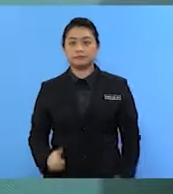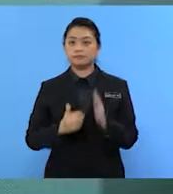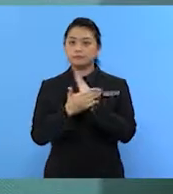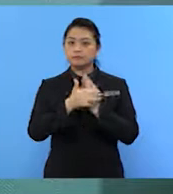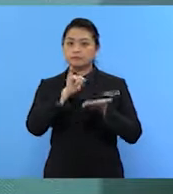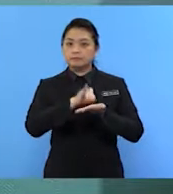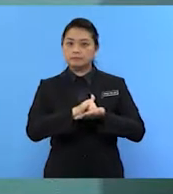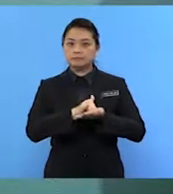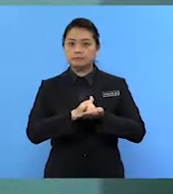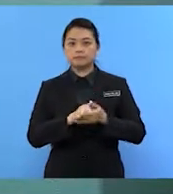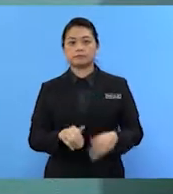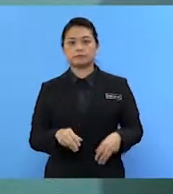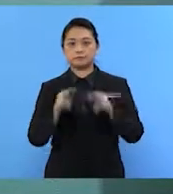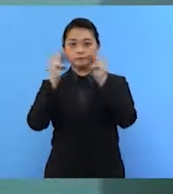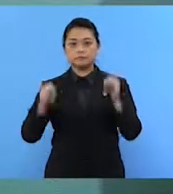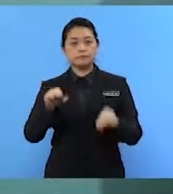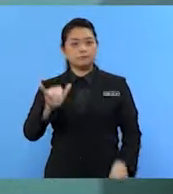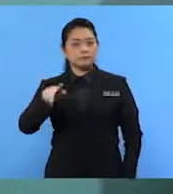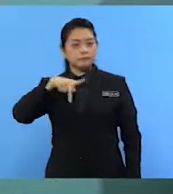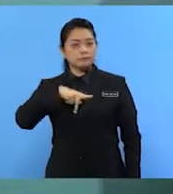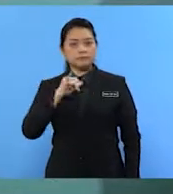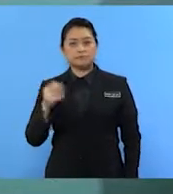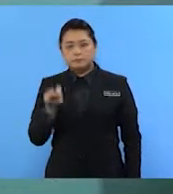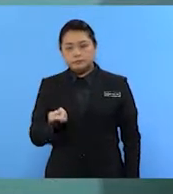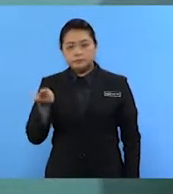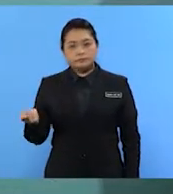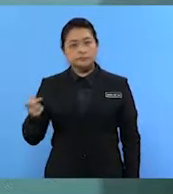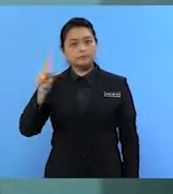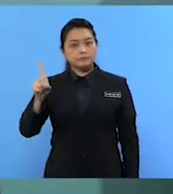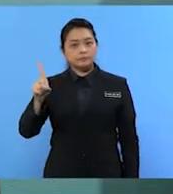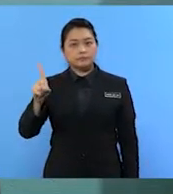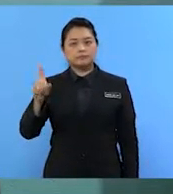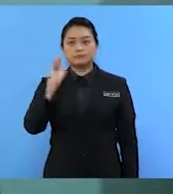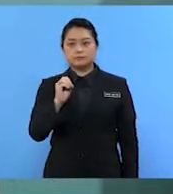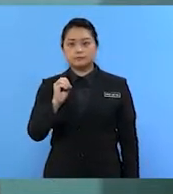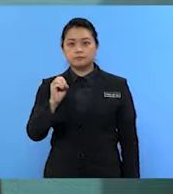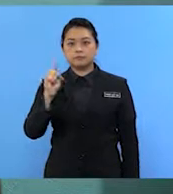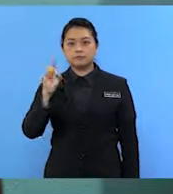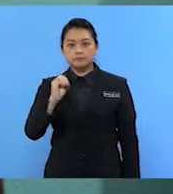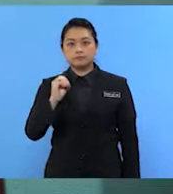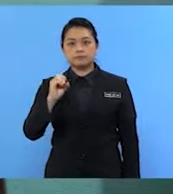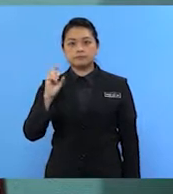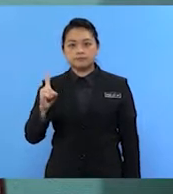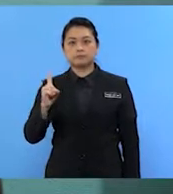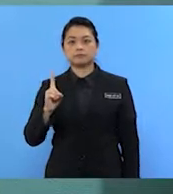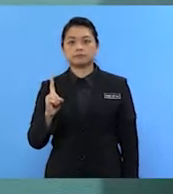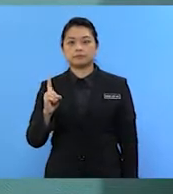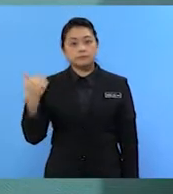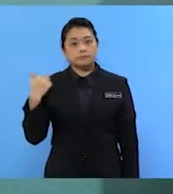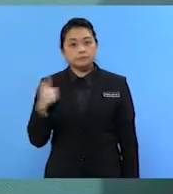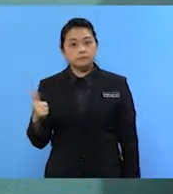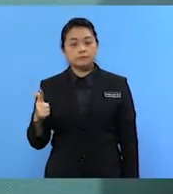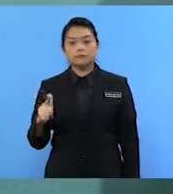itu, matriks yang mempunyai unsur 1 sifar sifar 1